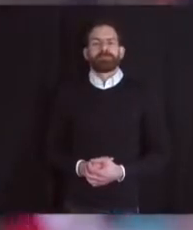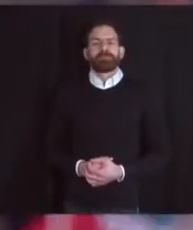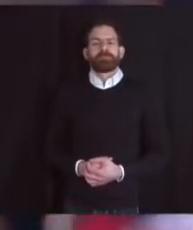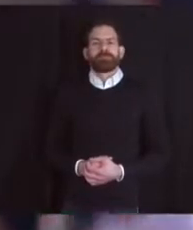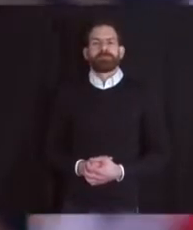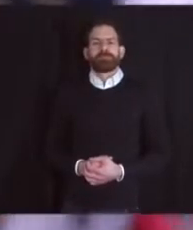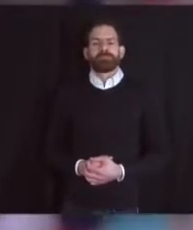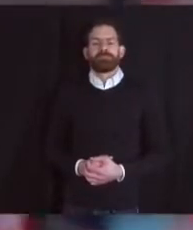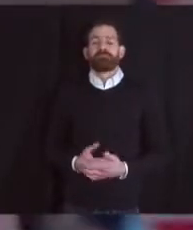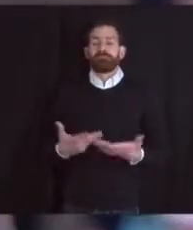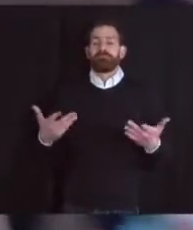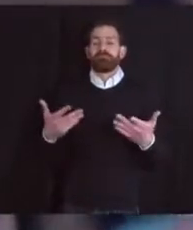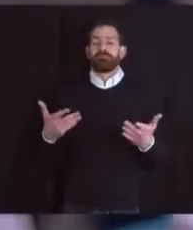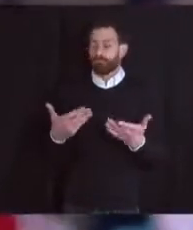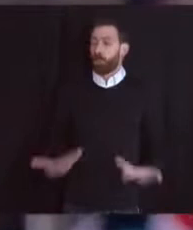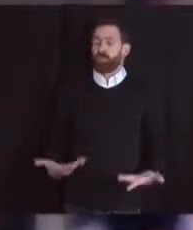Une fois de plus,